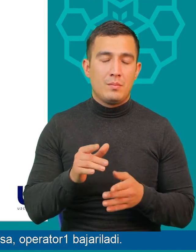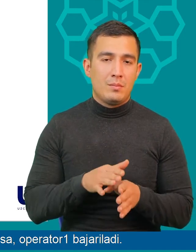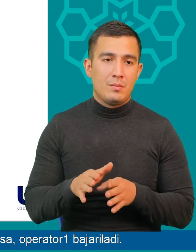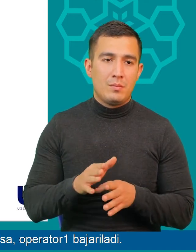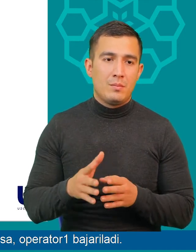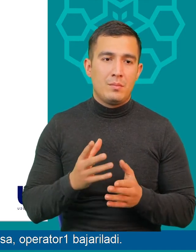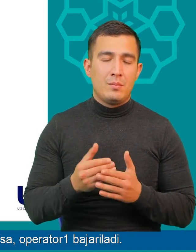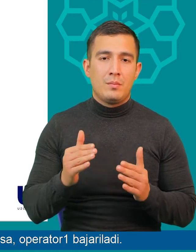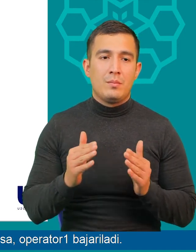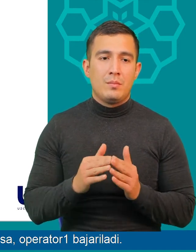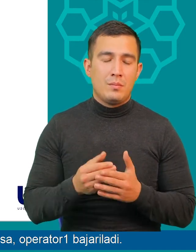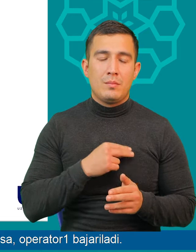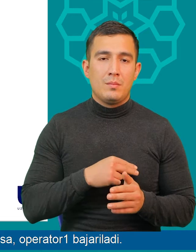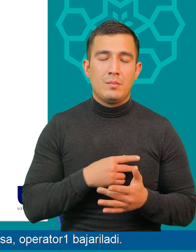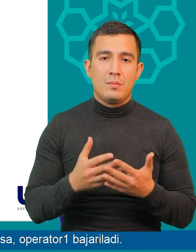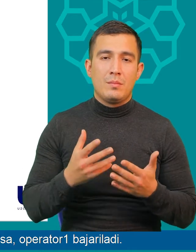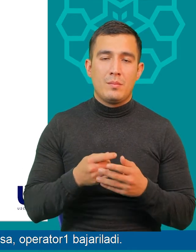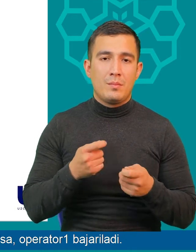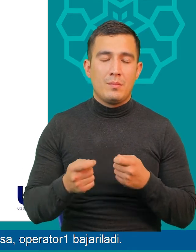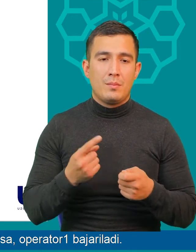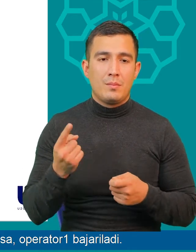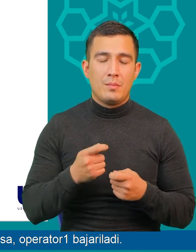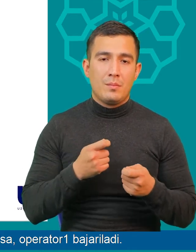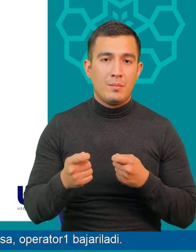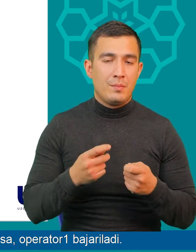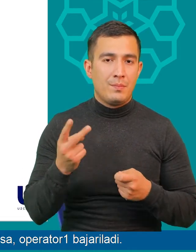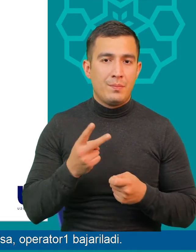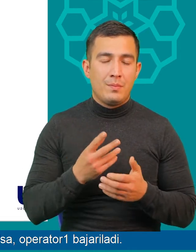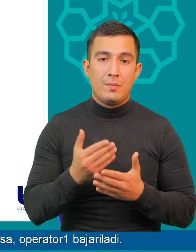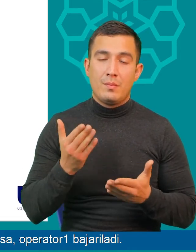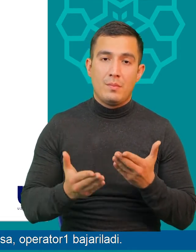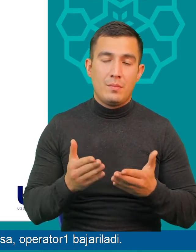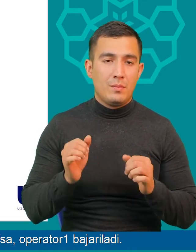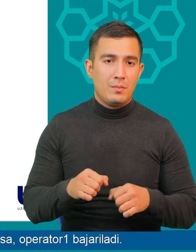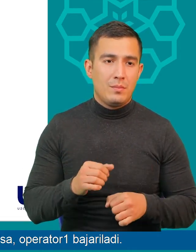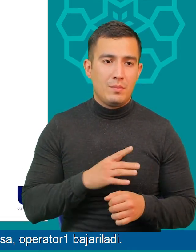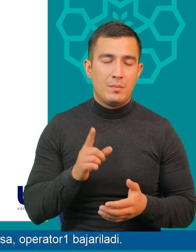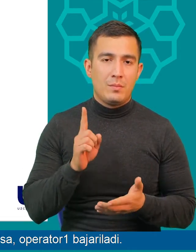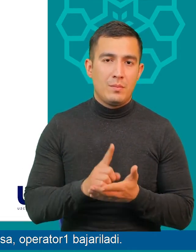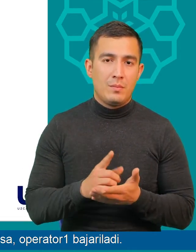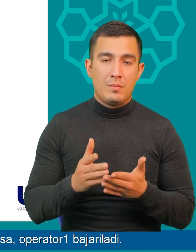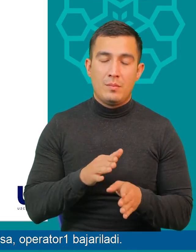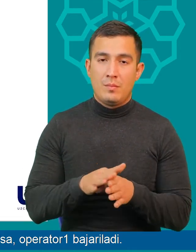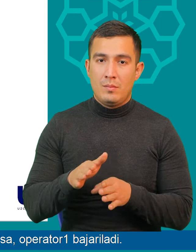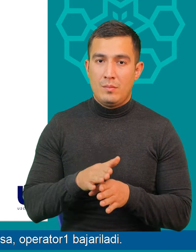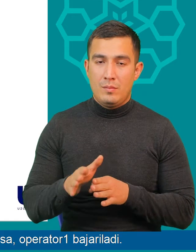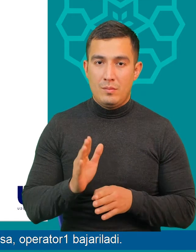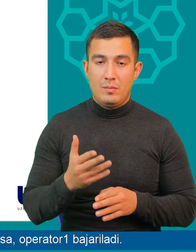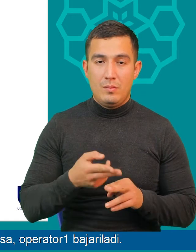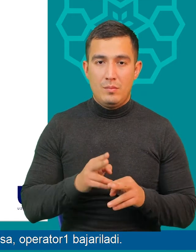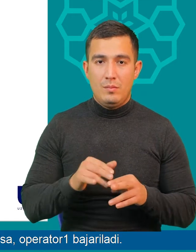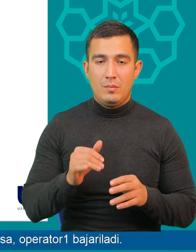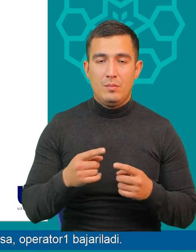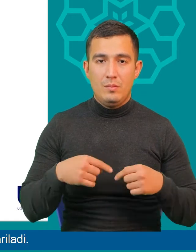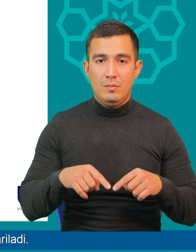shart operator 1, else operator 2. Ya'ni agar shart bajarilsa, operator